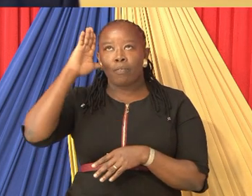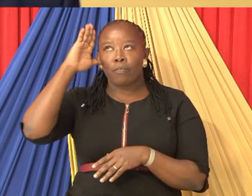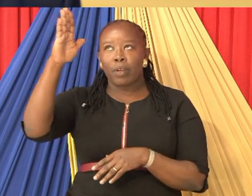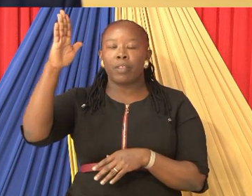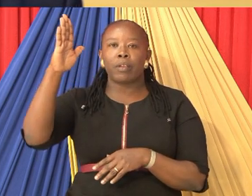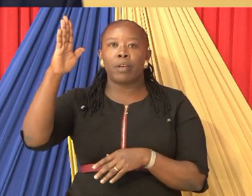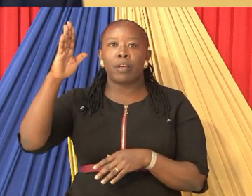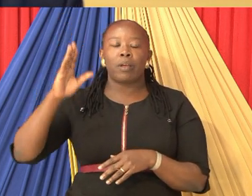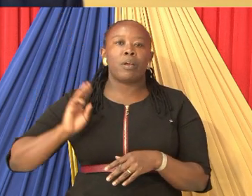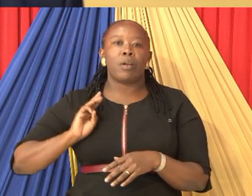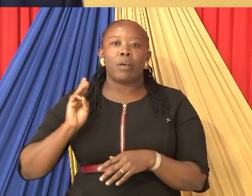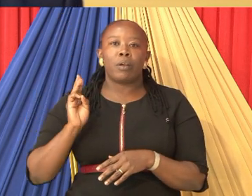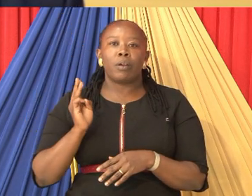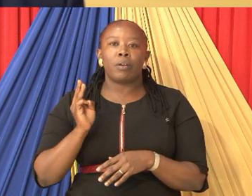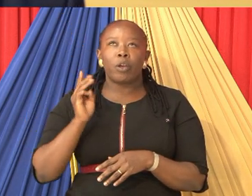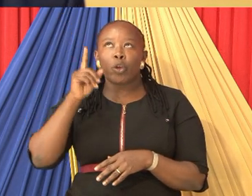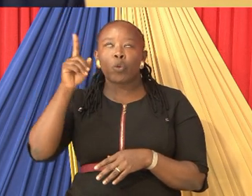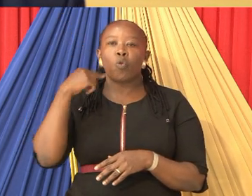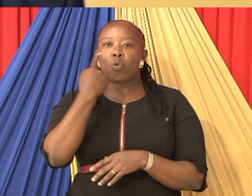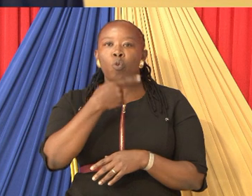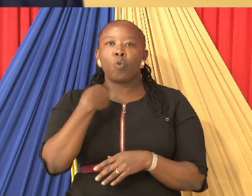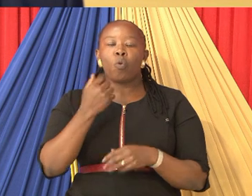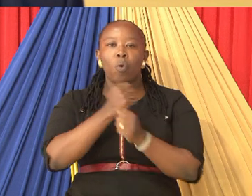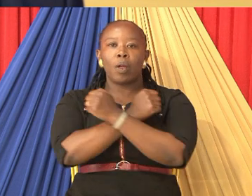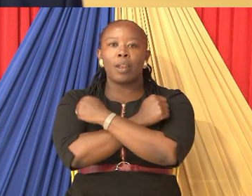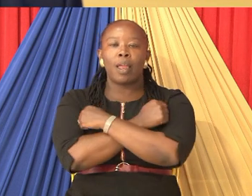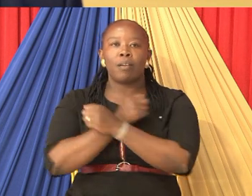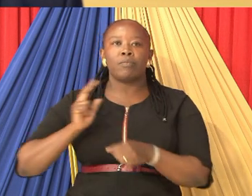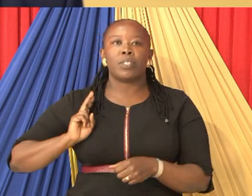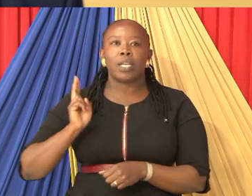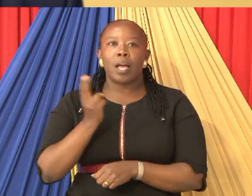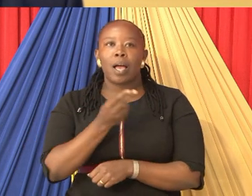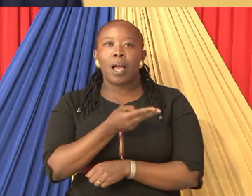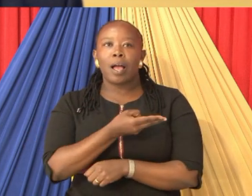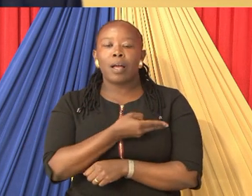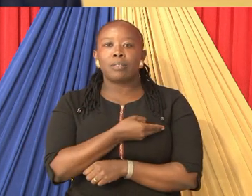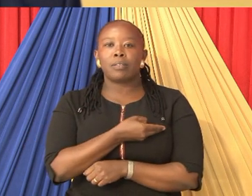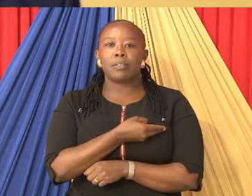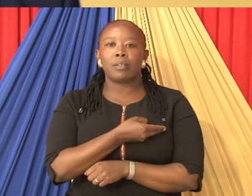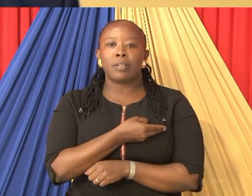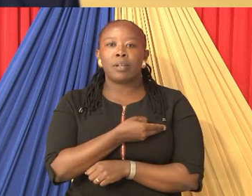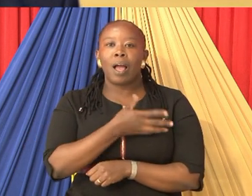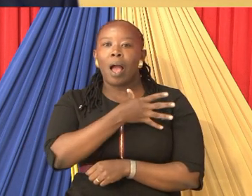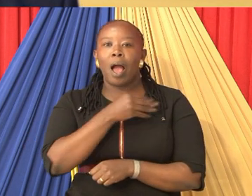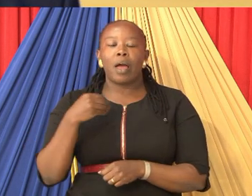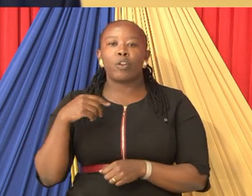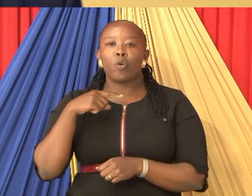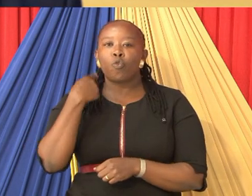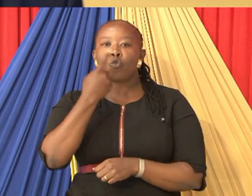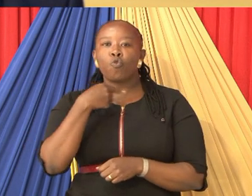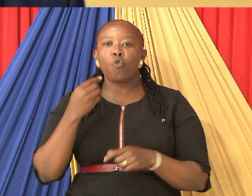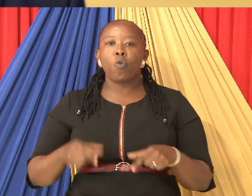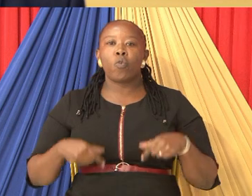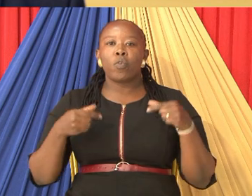na Mungu wetu unayetupenda na unaye tuweka hai